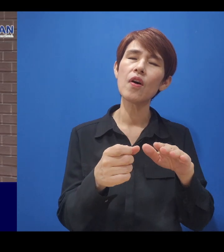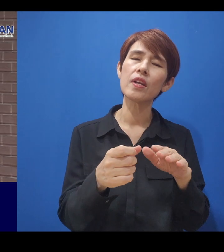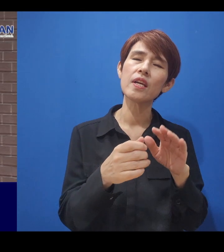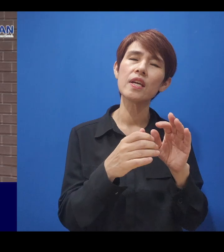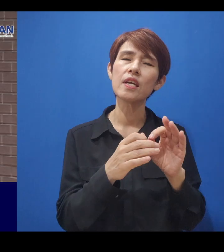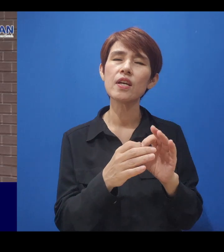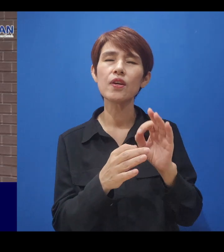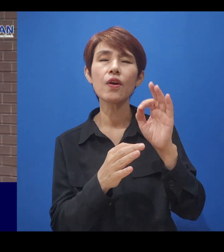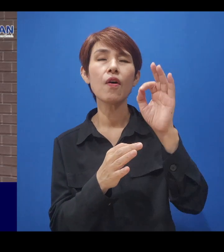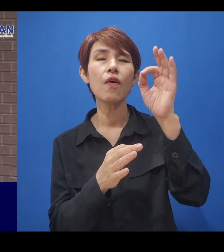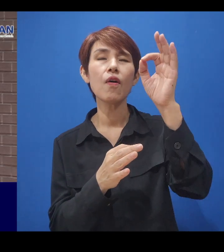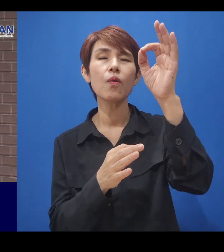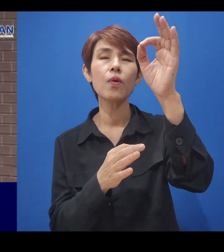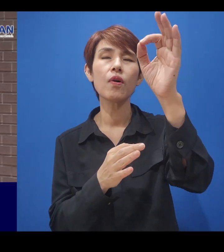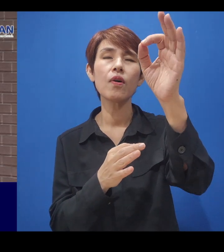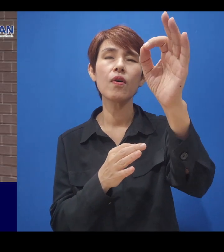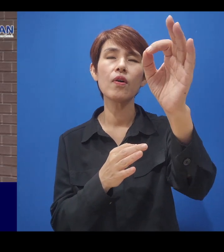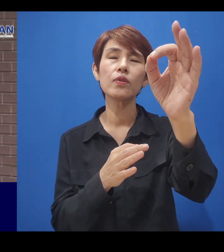물결이